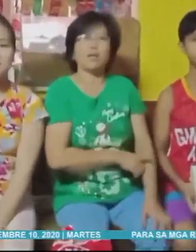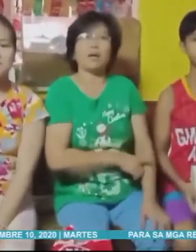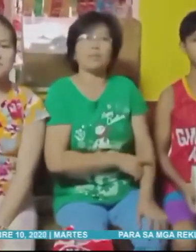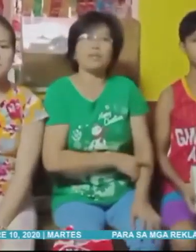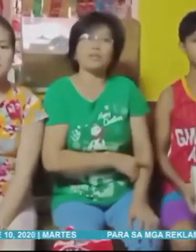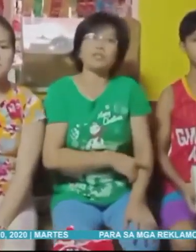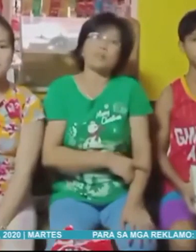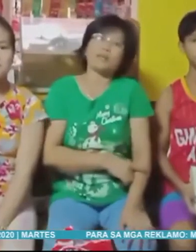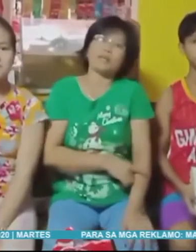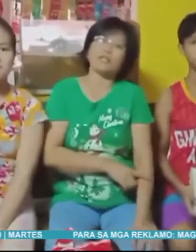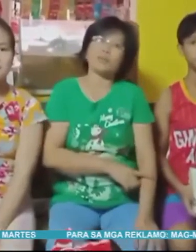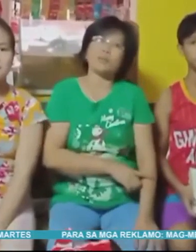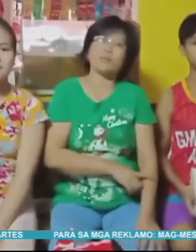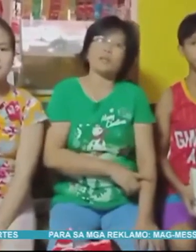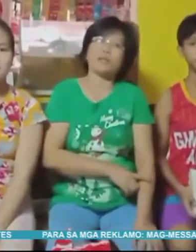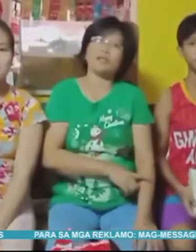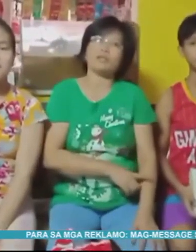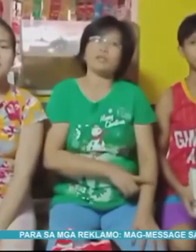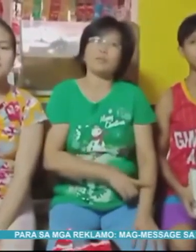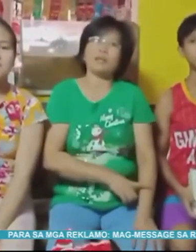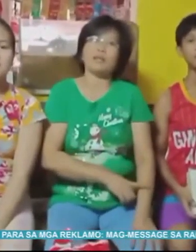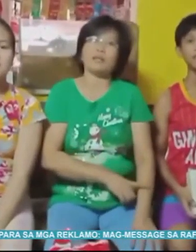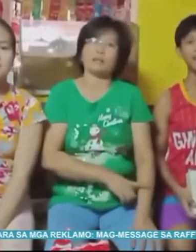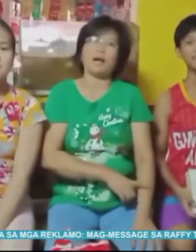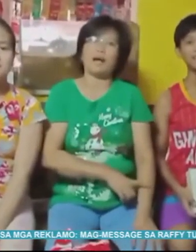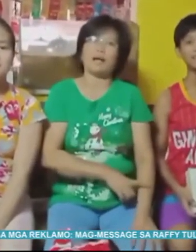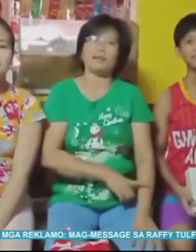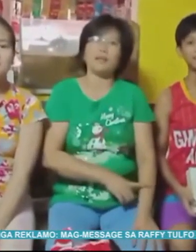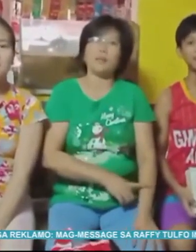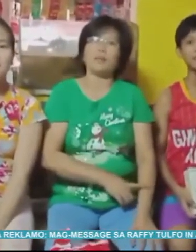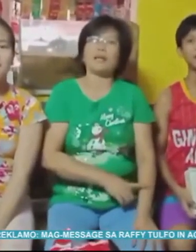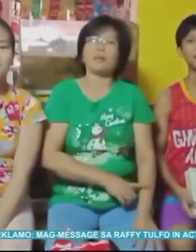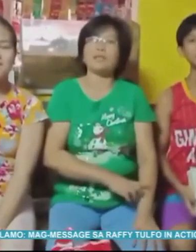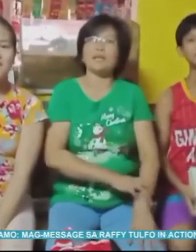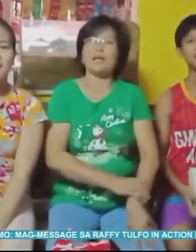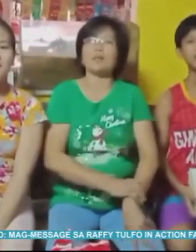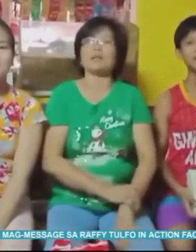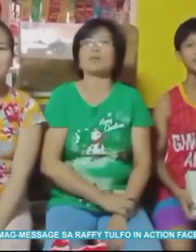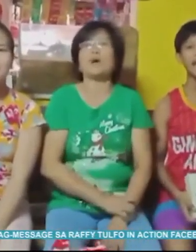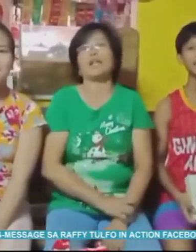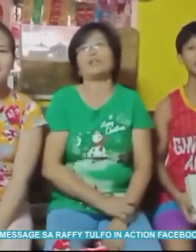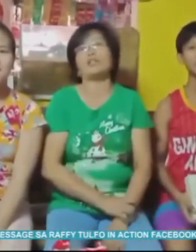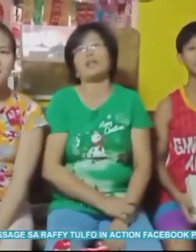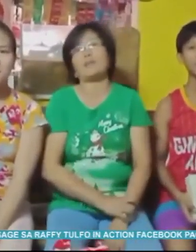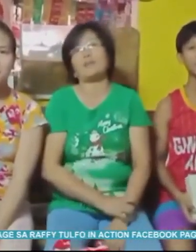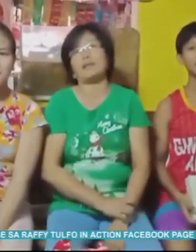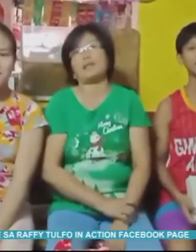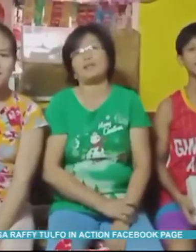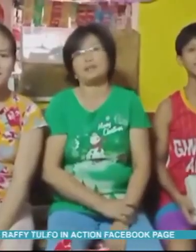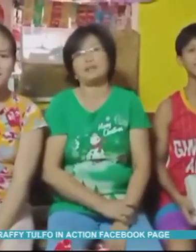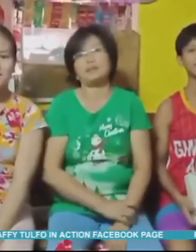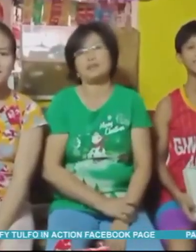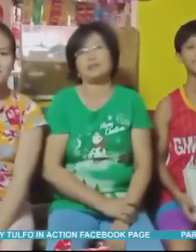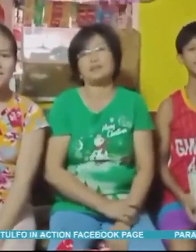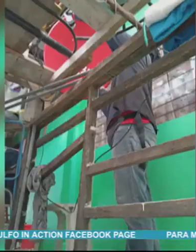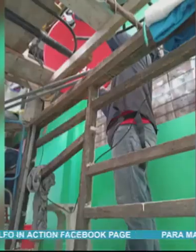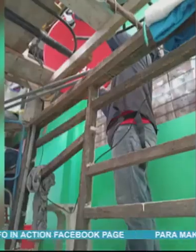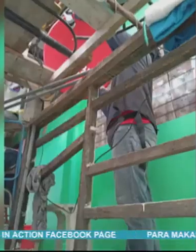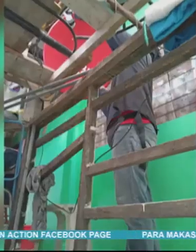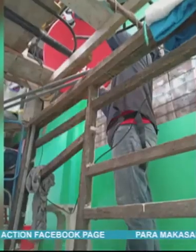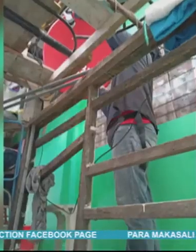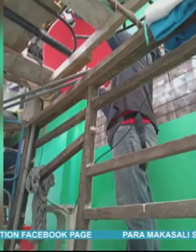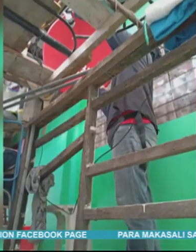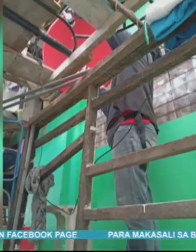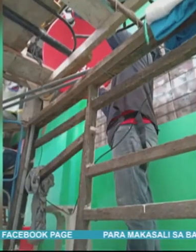anak. Mula po dito sa Paraiso Family, dito sa Balataan. Maraming salamat po, Idol Rapi. Ano man